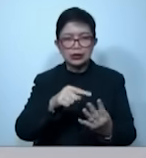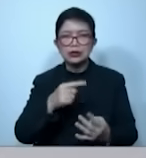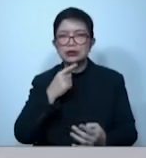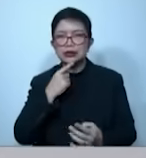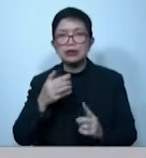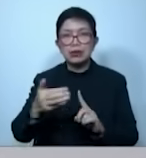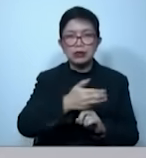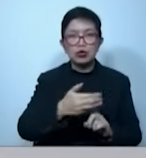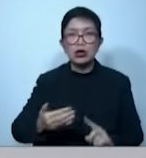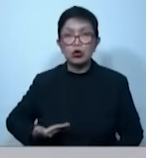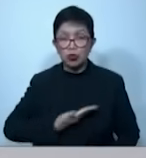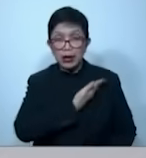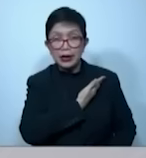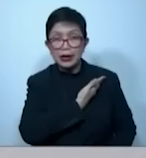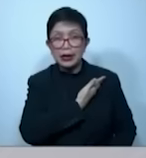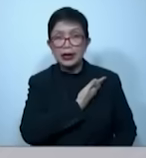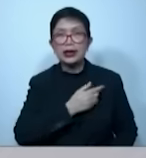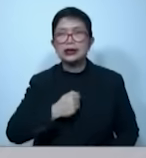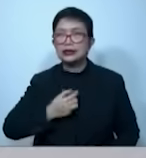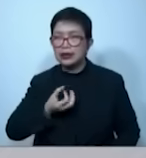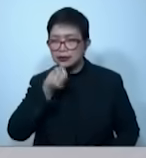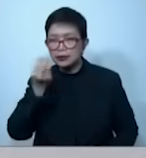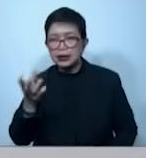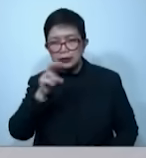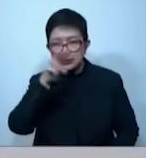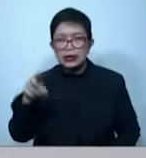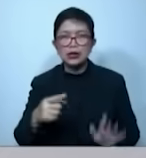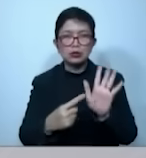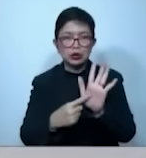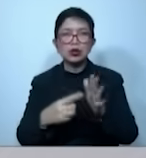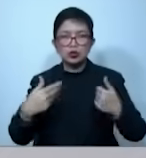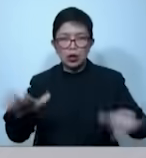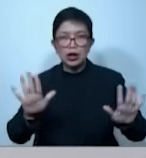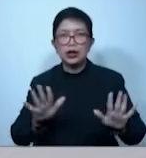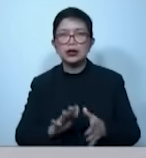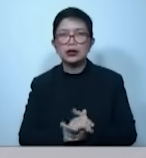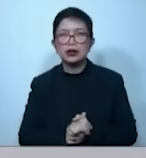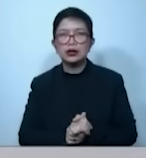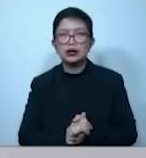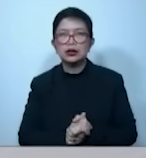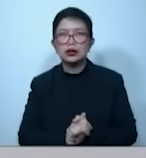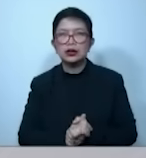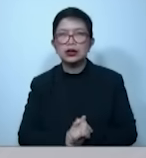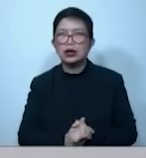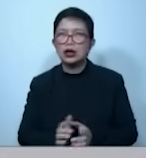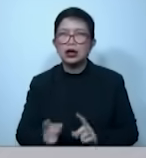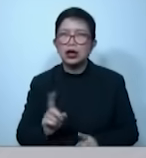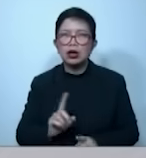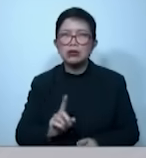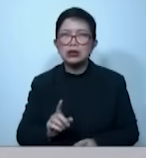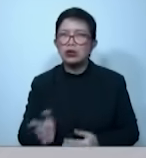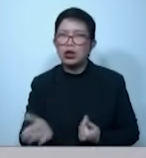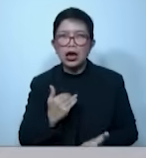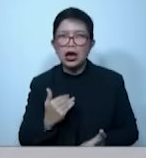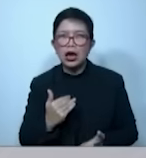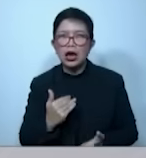korban dilakukan saya sampaikan pencari fakta sudah pernah ada kalau kemudian tidak terjadi tidak boleh terjadi lagi